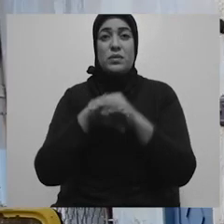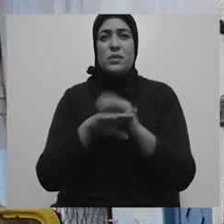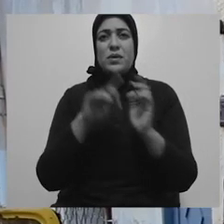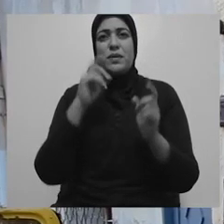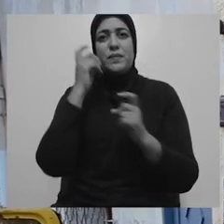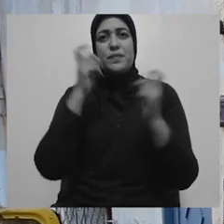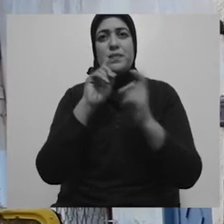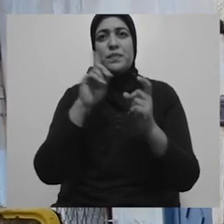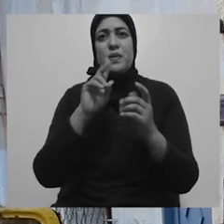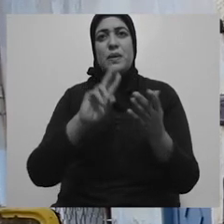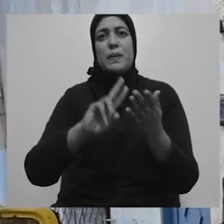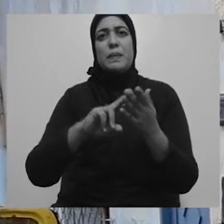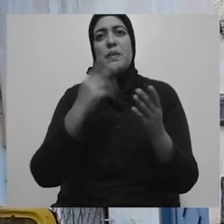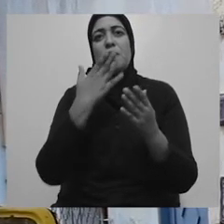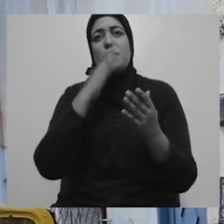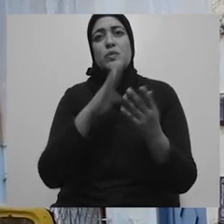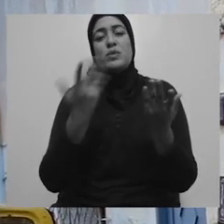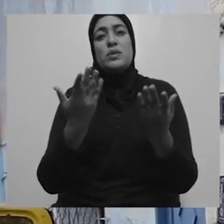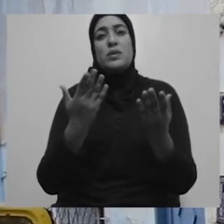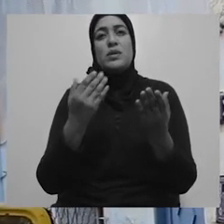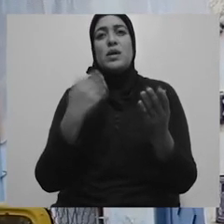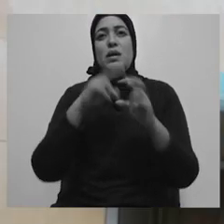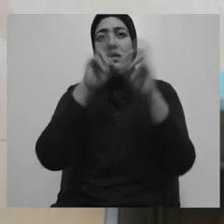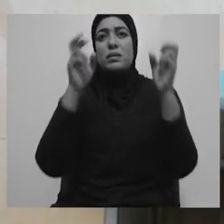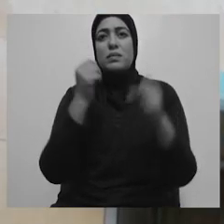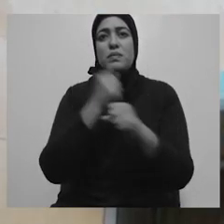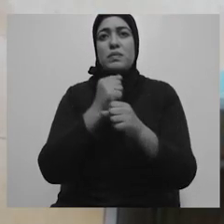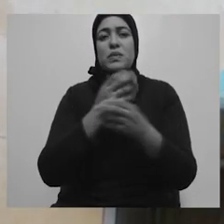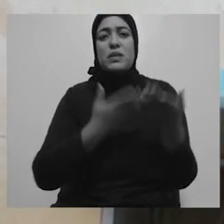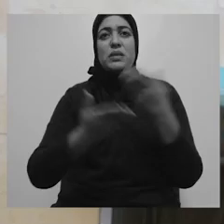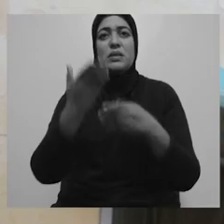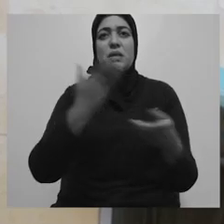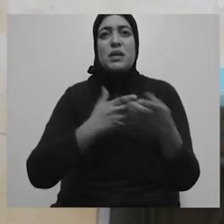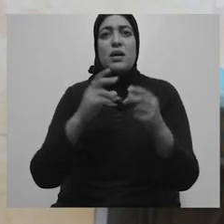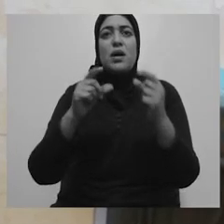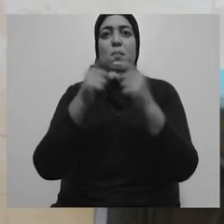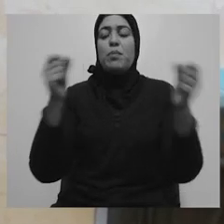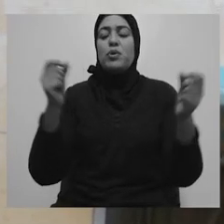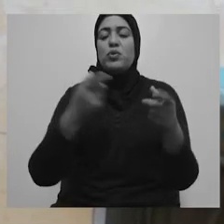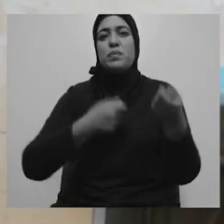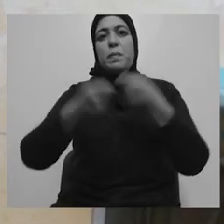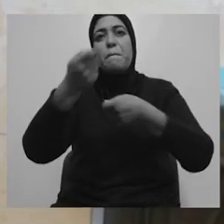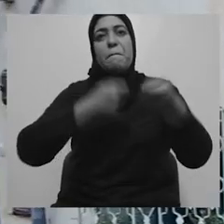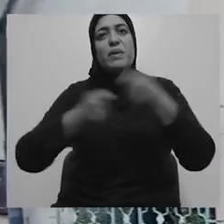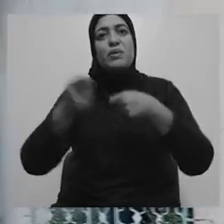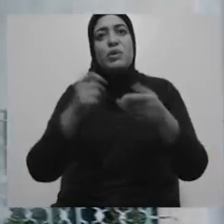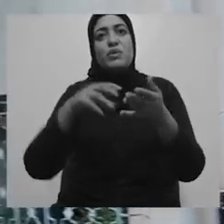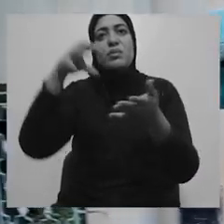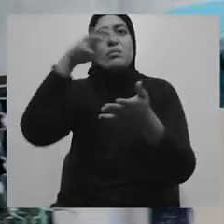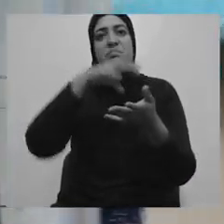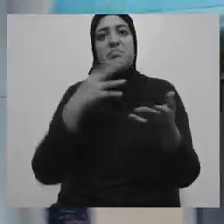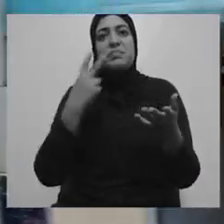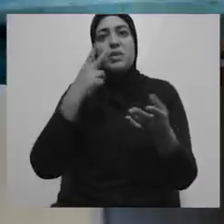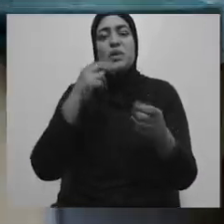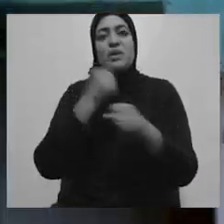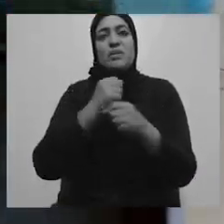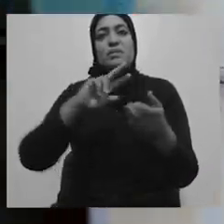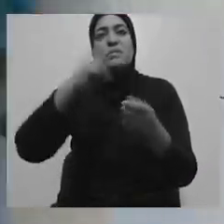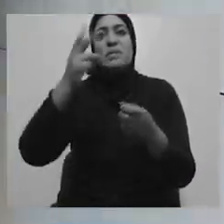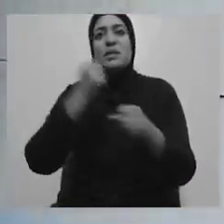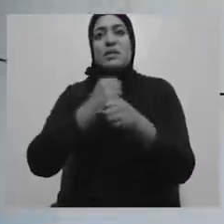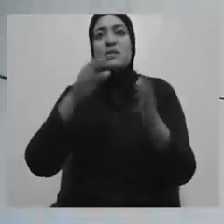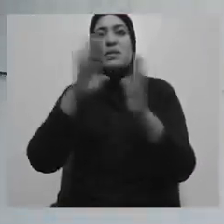relevé tous les défis de la vie et les difficultés pour accéder à l'école pour réussir